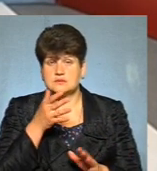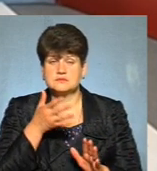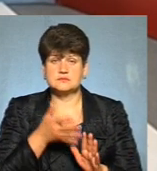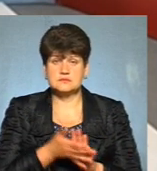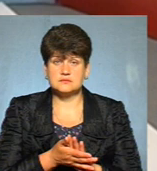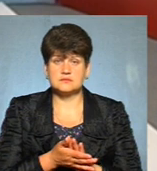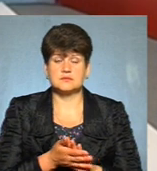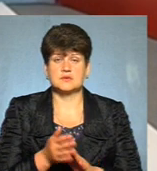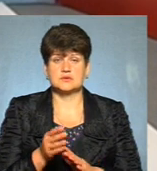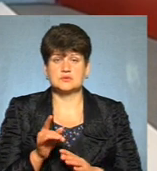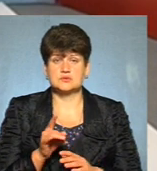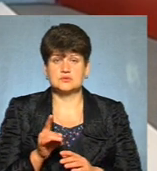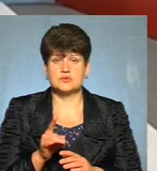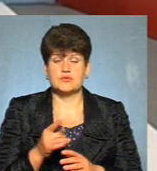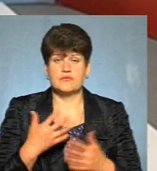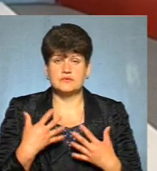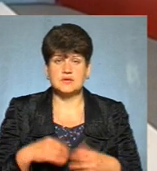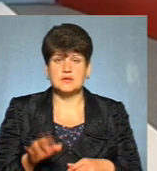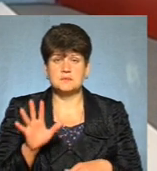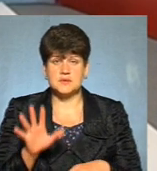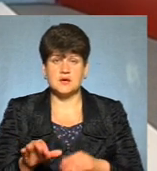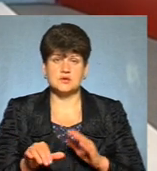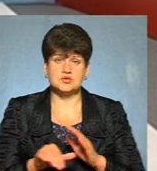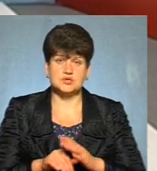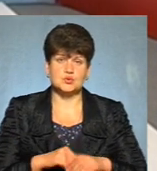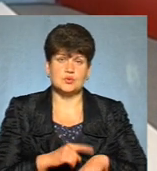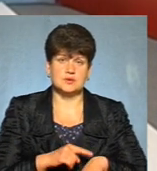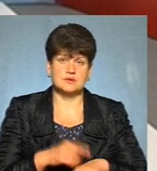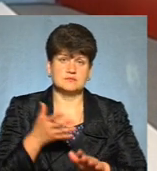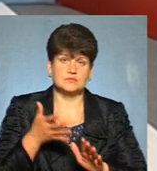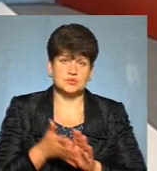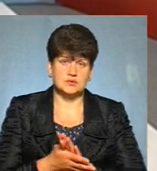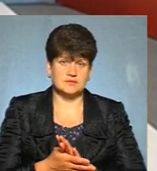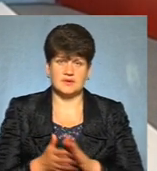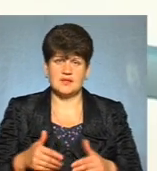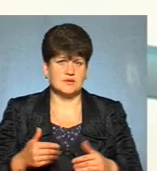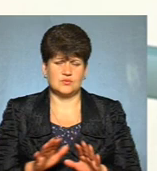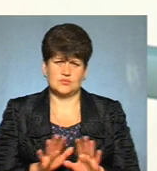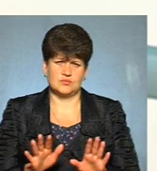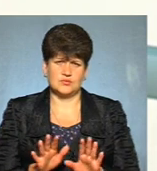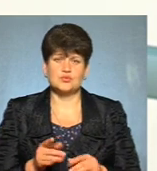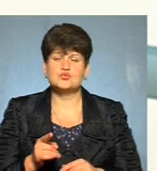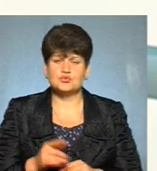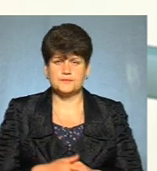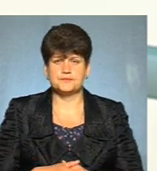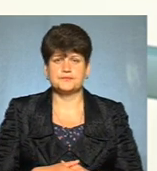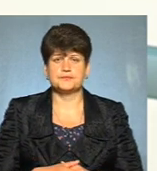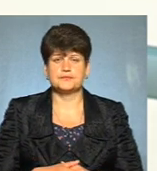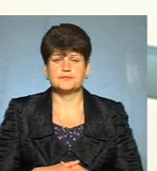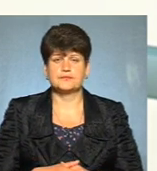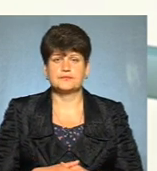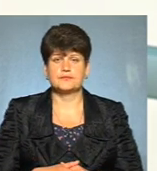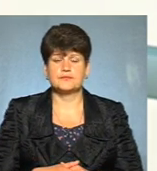щоб втратити 5-6 годин і добратися до медпункту, я не рекомендую. Чому? Тому що, ну,